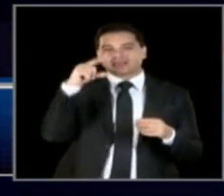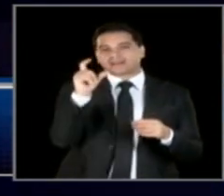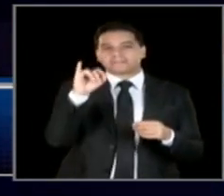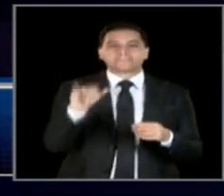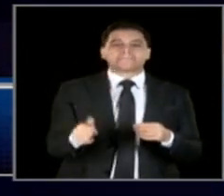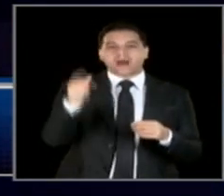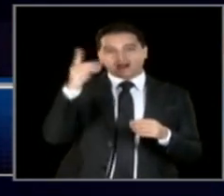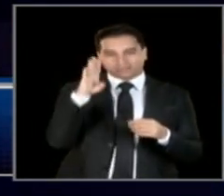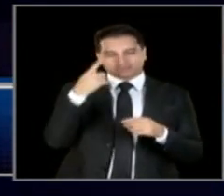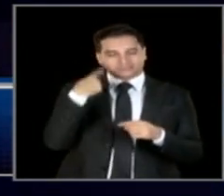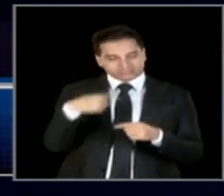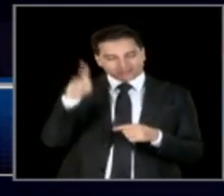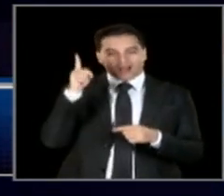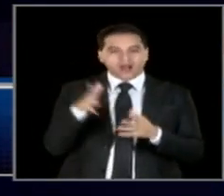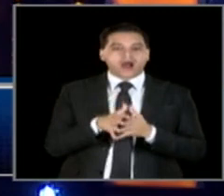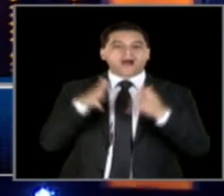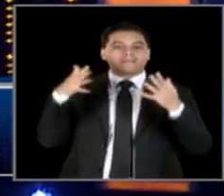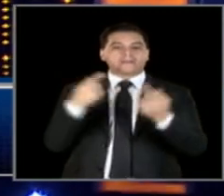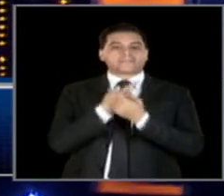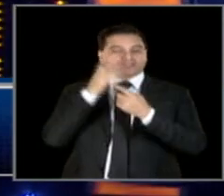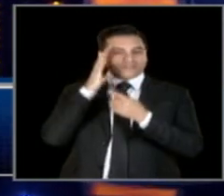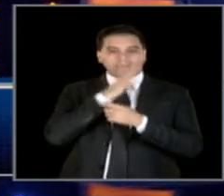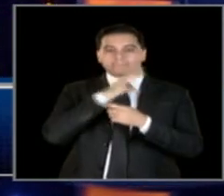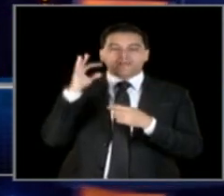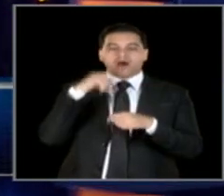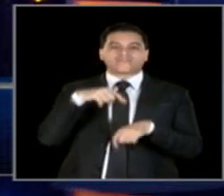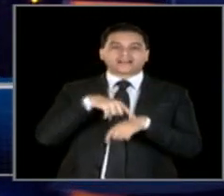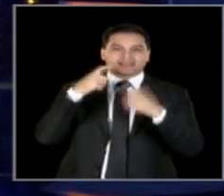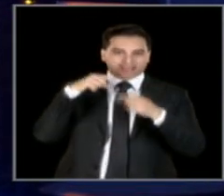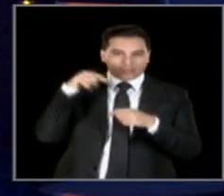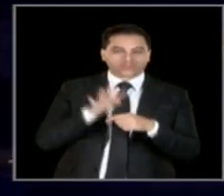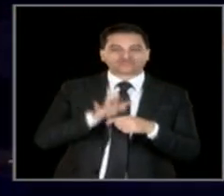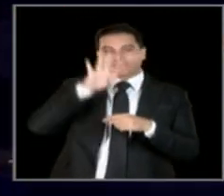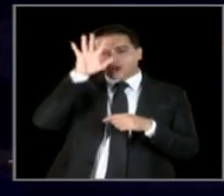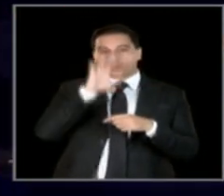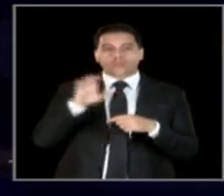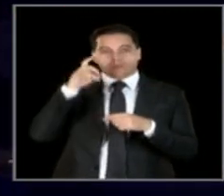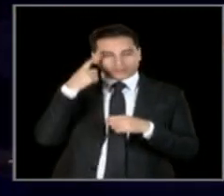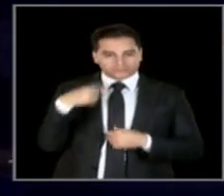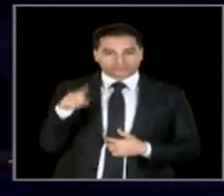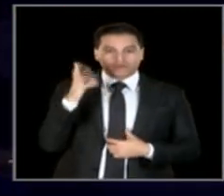من أكبر المتاحف الفنية في شمال أوروبا،